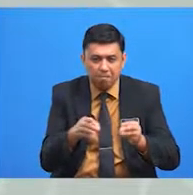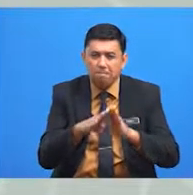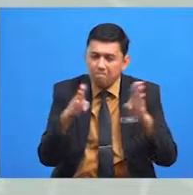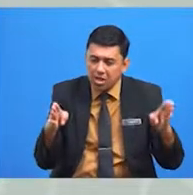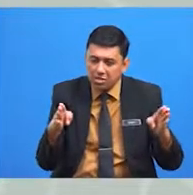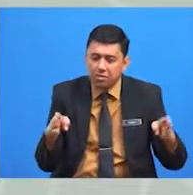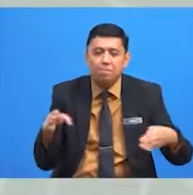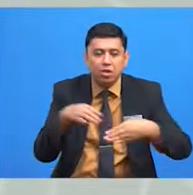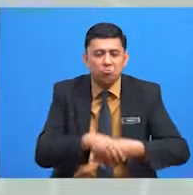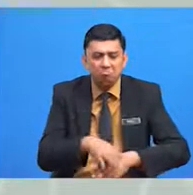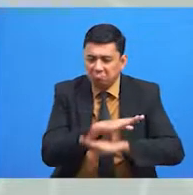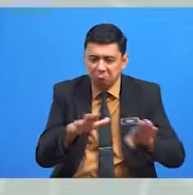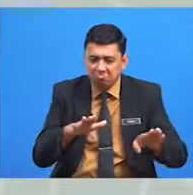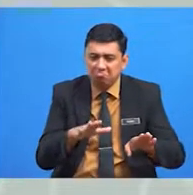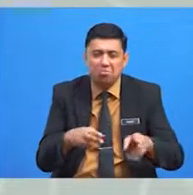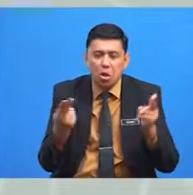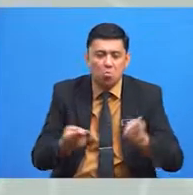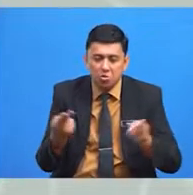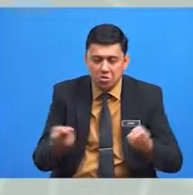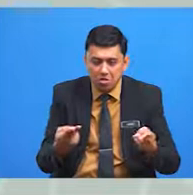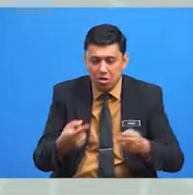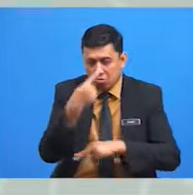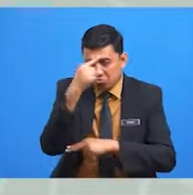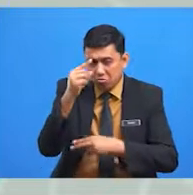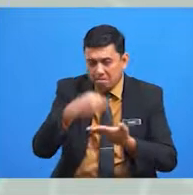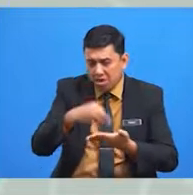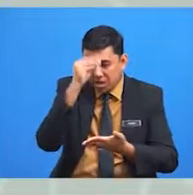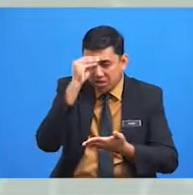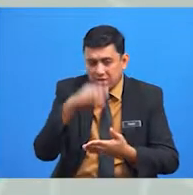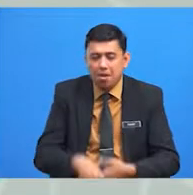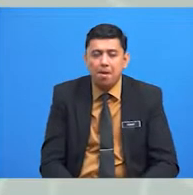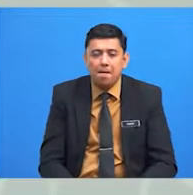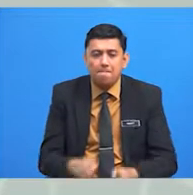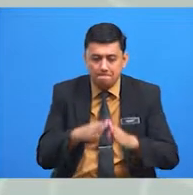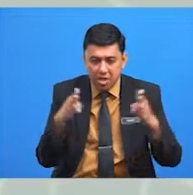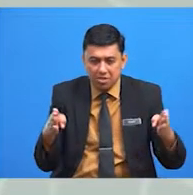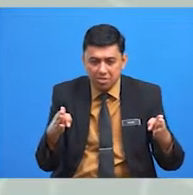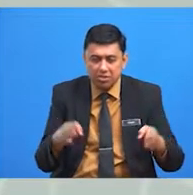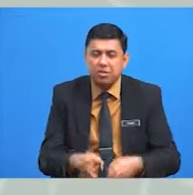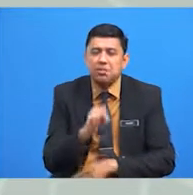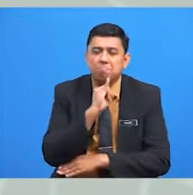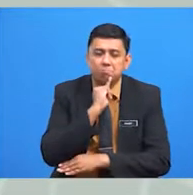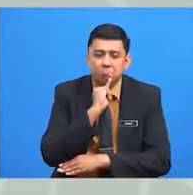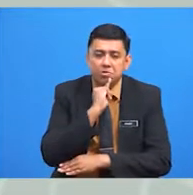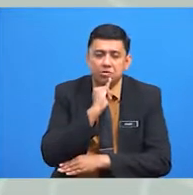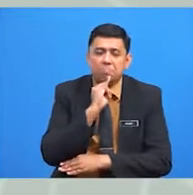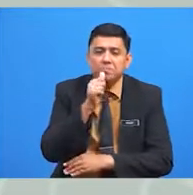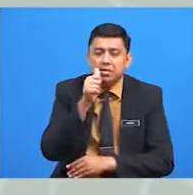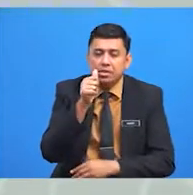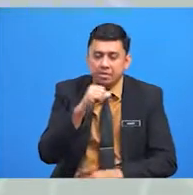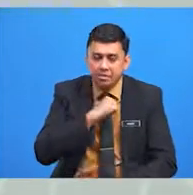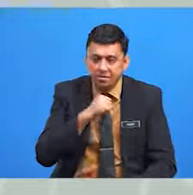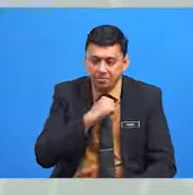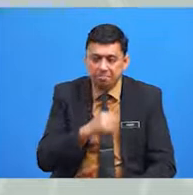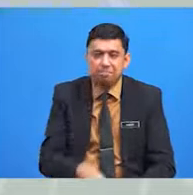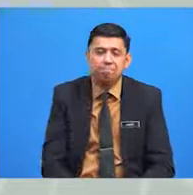tidak berusaha mempelajari bahasa ibundanya sendiri. Dari segi gaya bahasa,